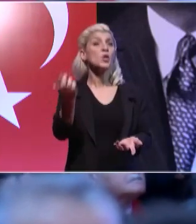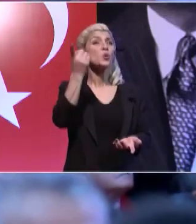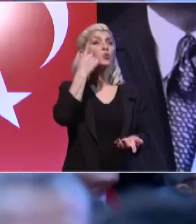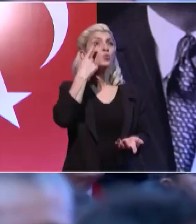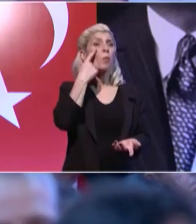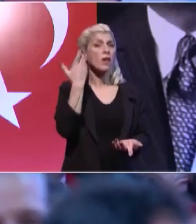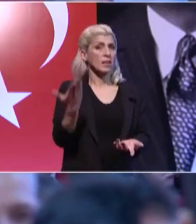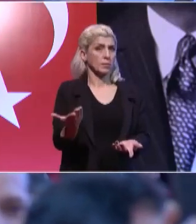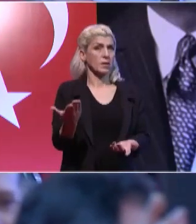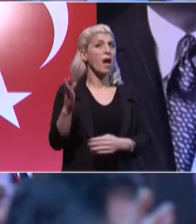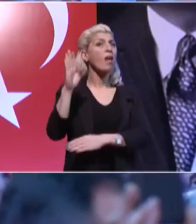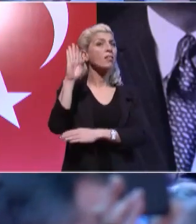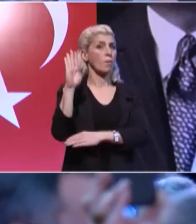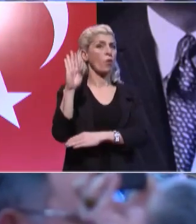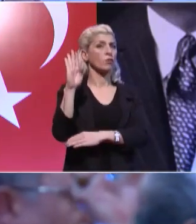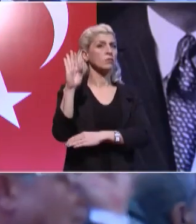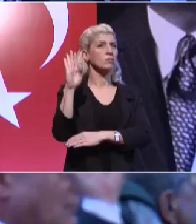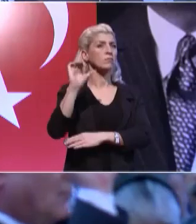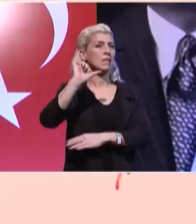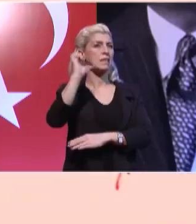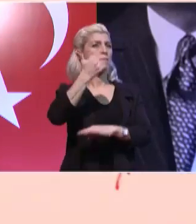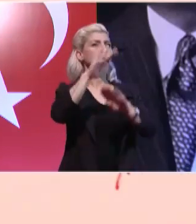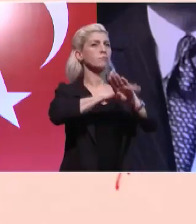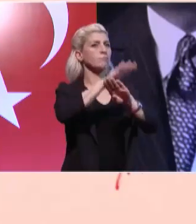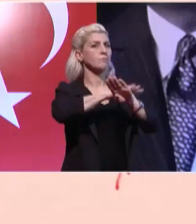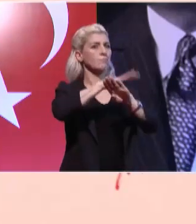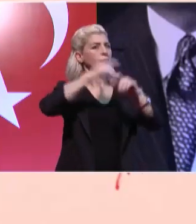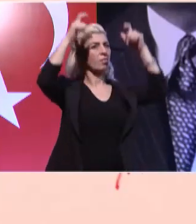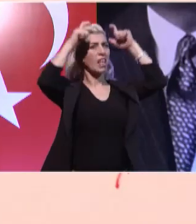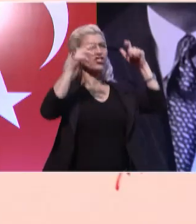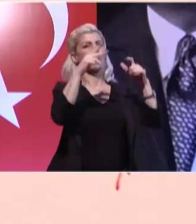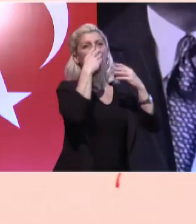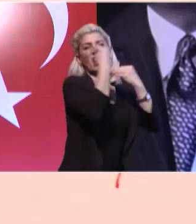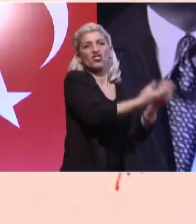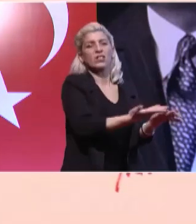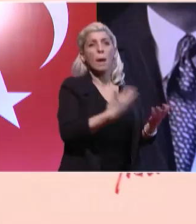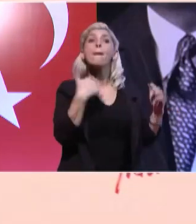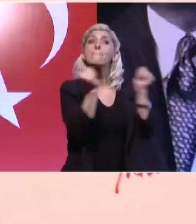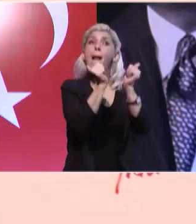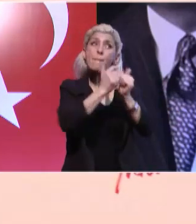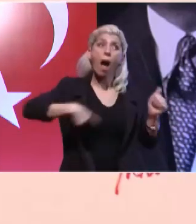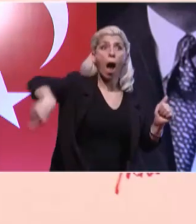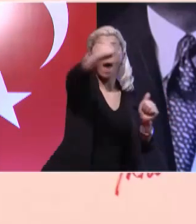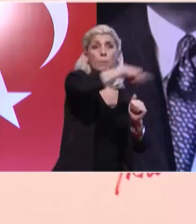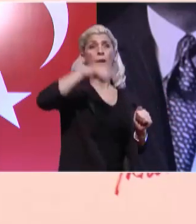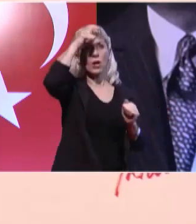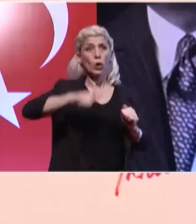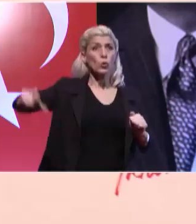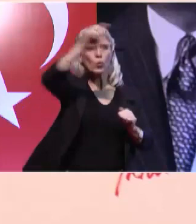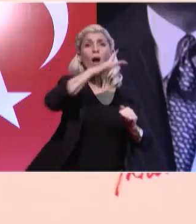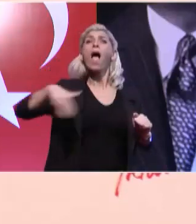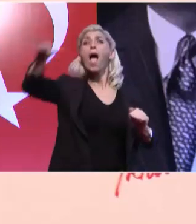Cumhuriyetimizi demokrasiyle taşlandıracağız. Hep birlikte taşlandıracağız. Birlikte yapacağız. Bu ülkenin